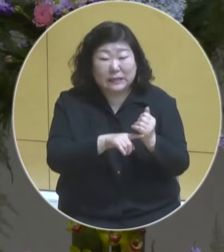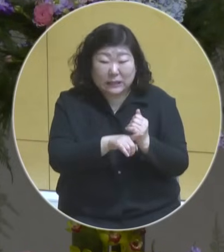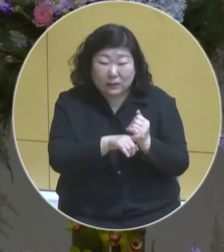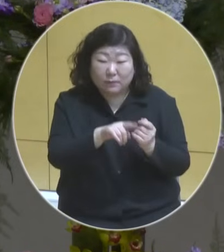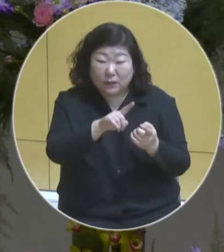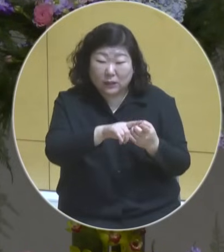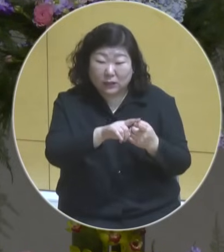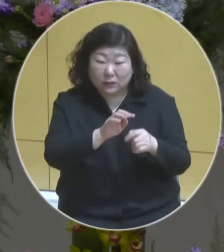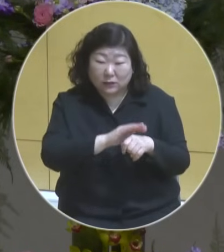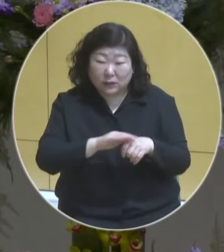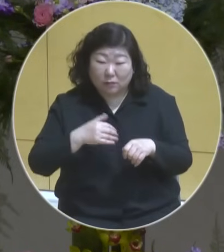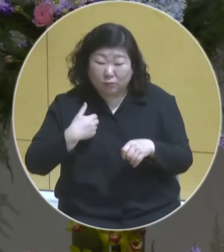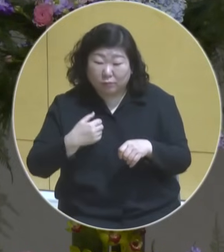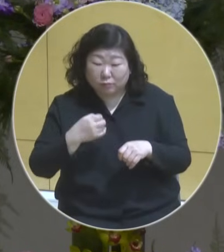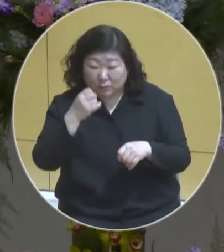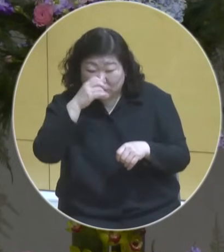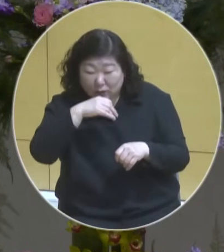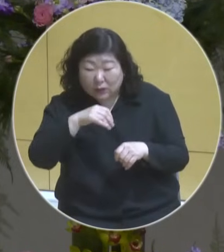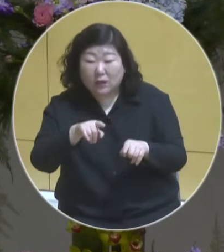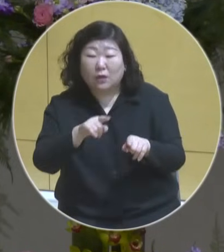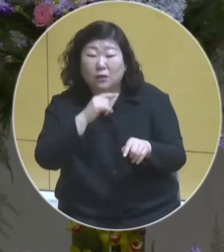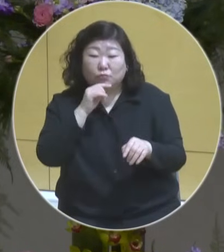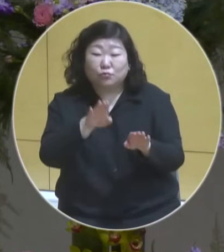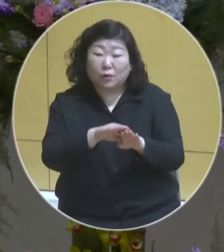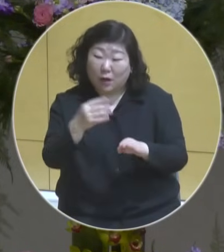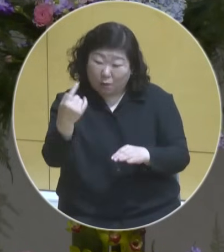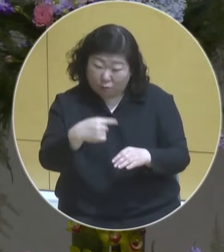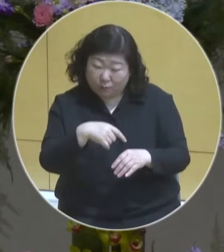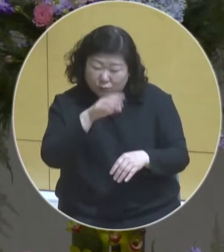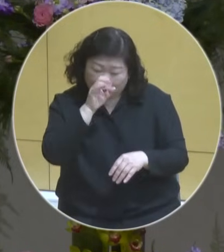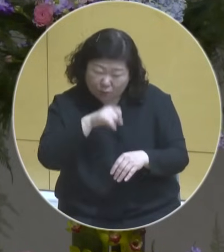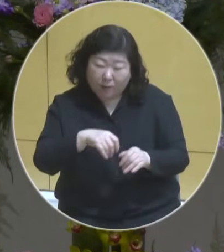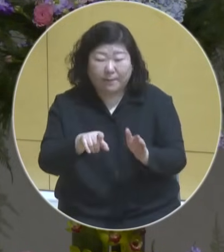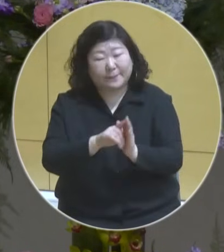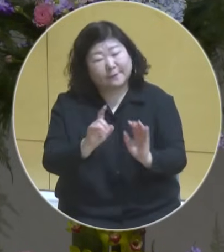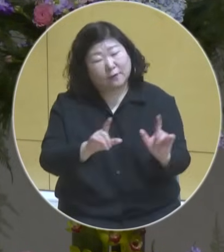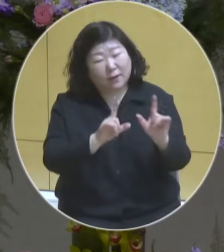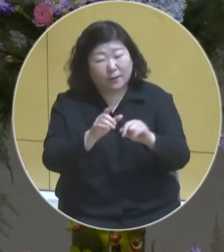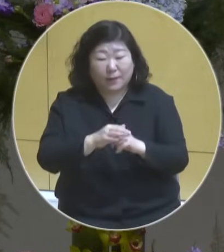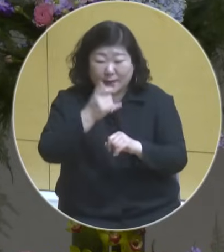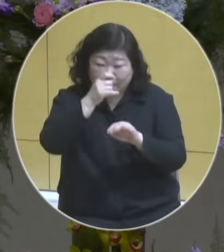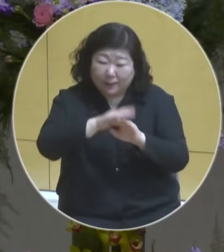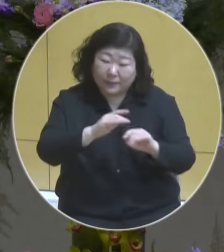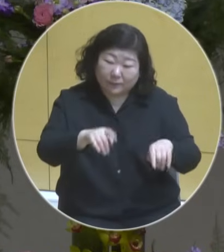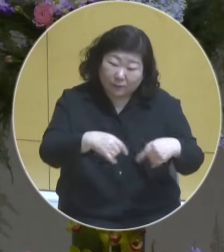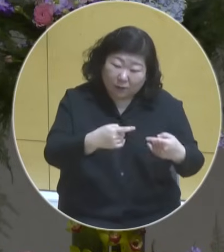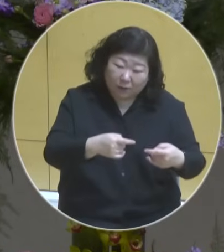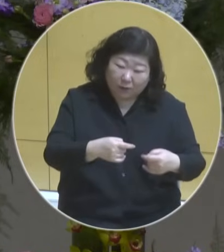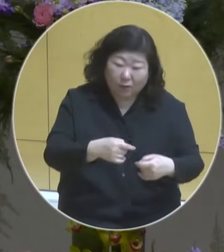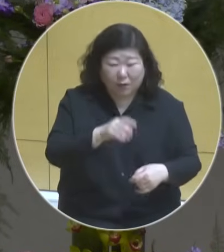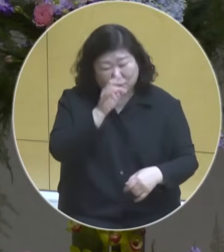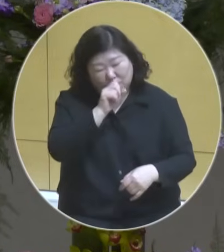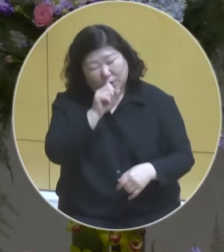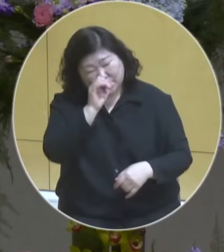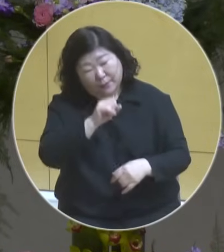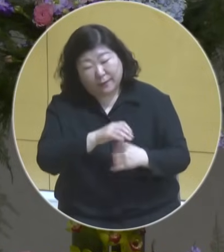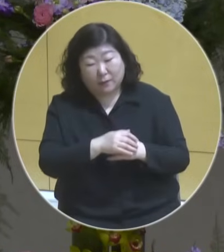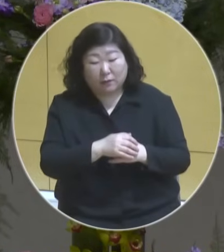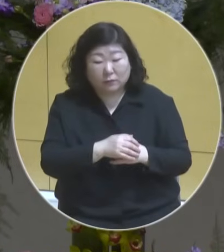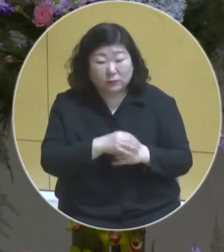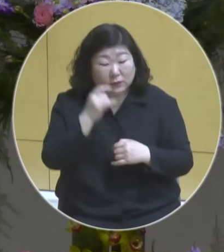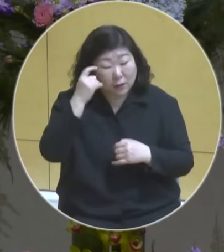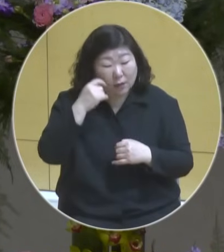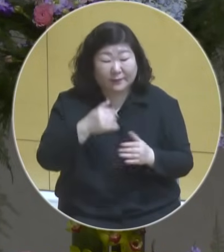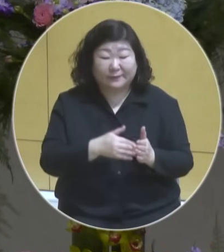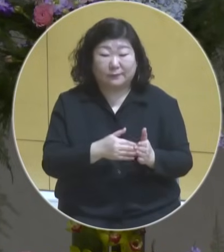못하고 그냥 주일날 나오면 그냥 좋지 신앙생활 하는 것이 주일날 예배 나오는 것이이 생각에서 머물러 버리기가 참